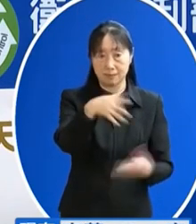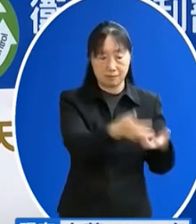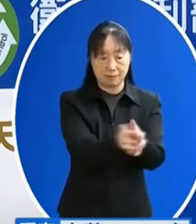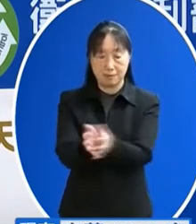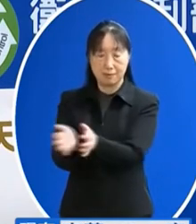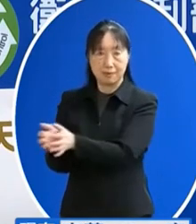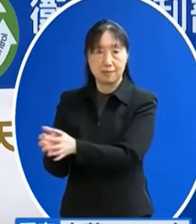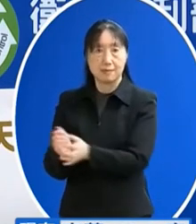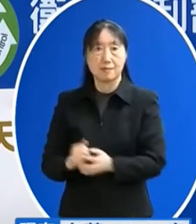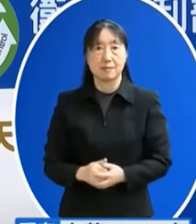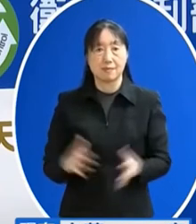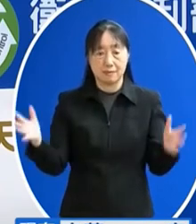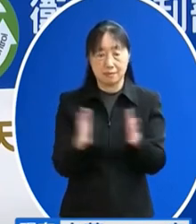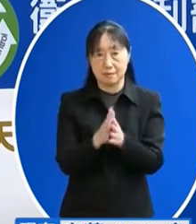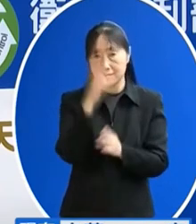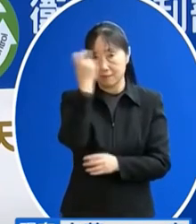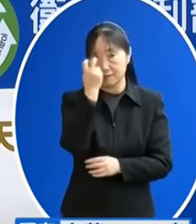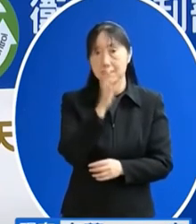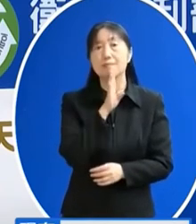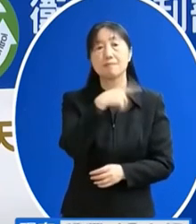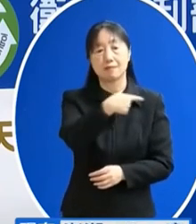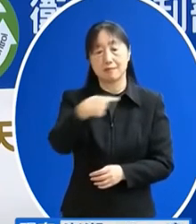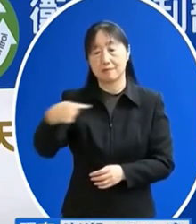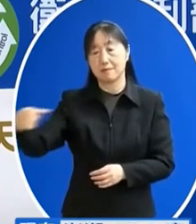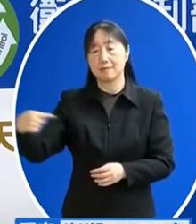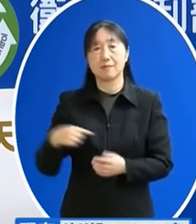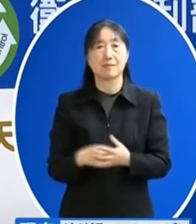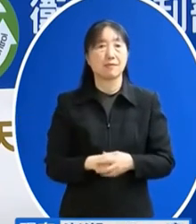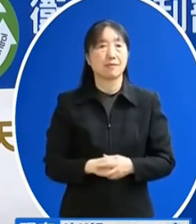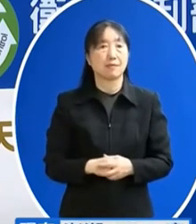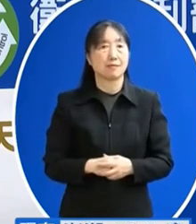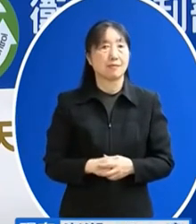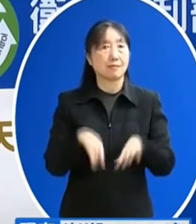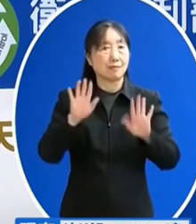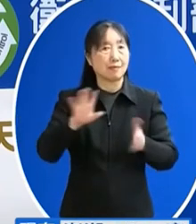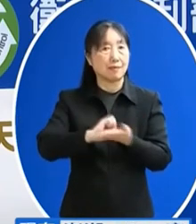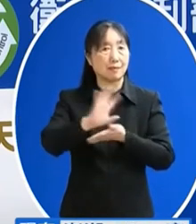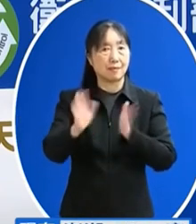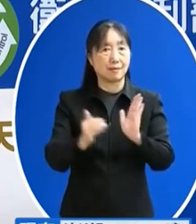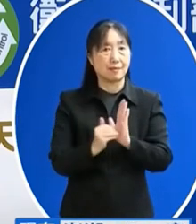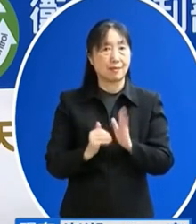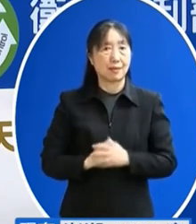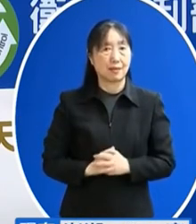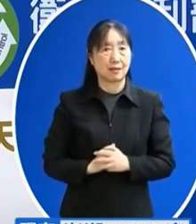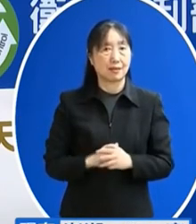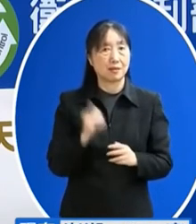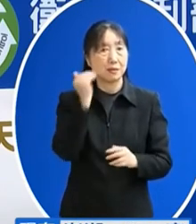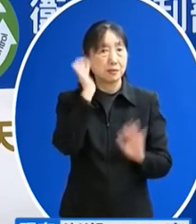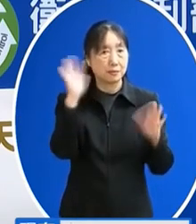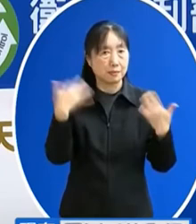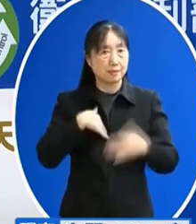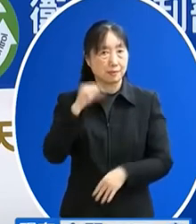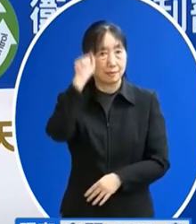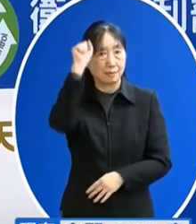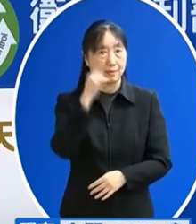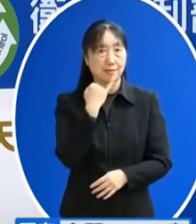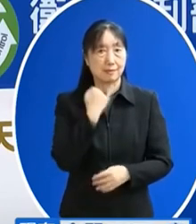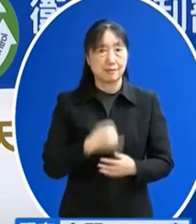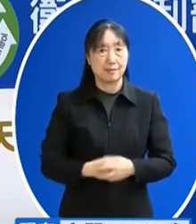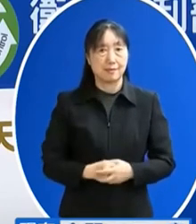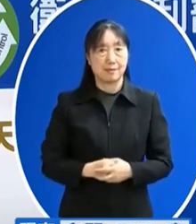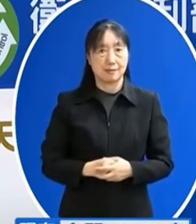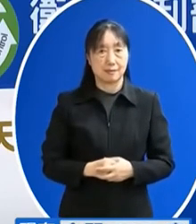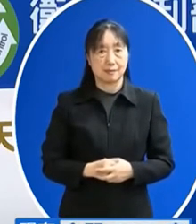那检验的结果都是阴性。好，那我们今天就先报告到这里，那有问题可以提出来。